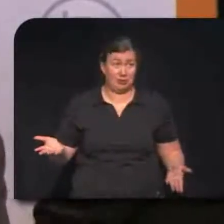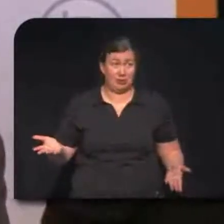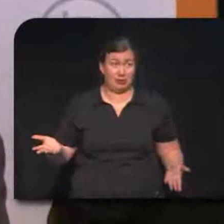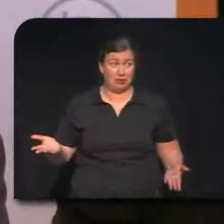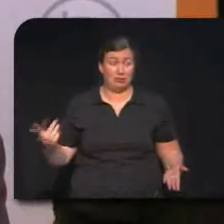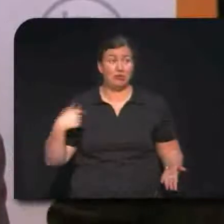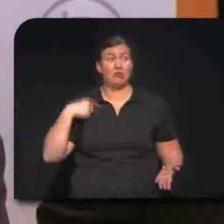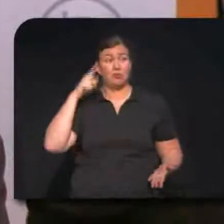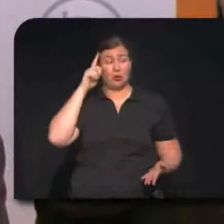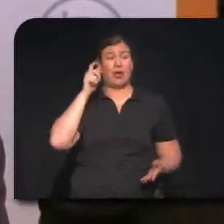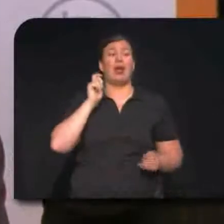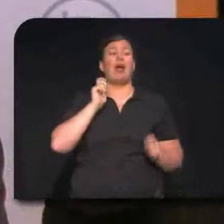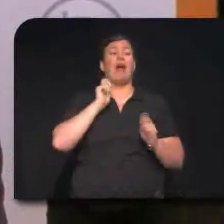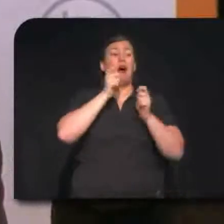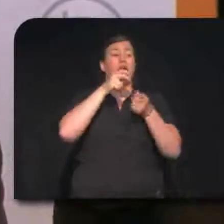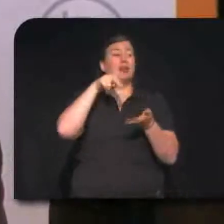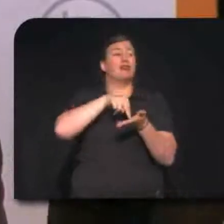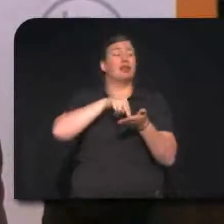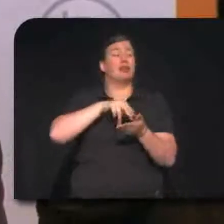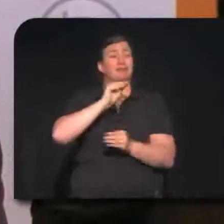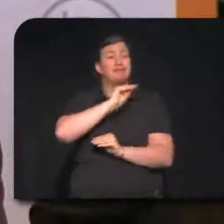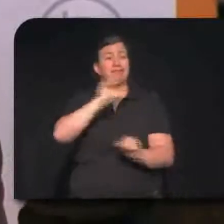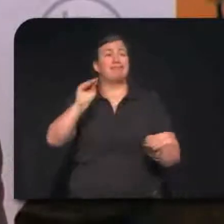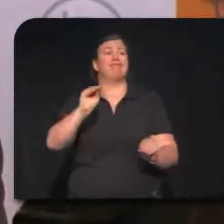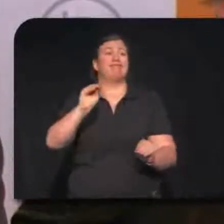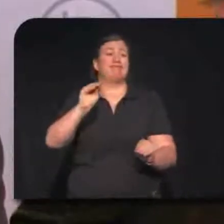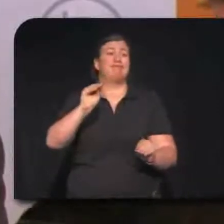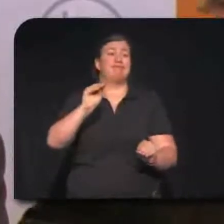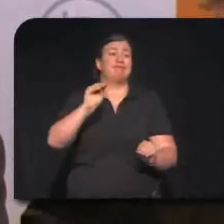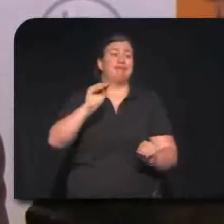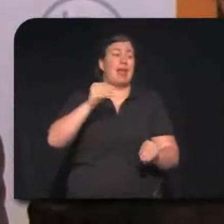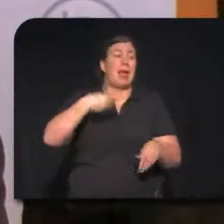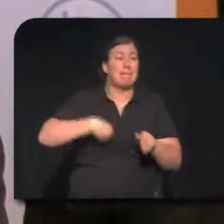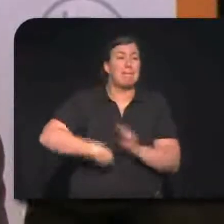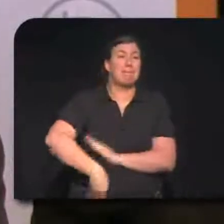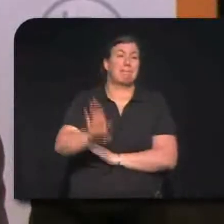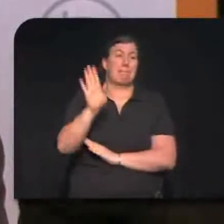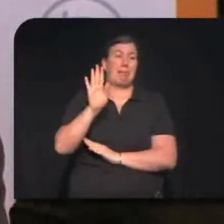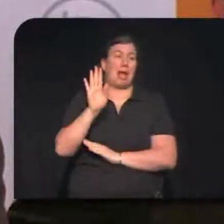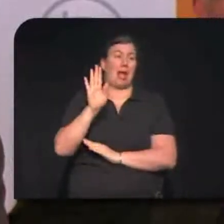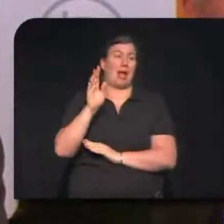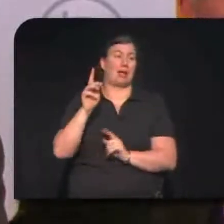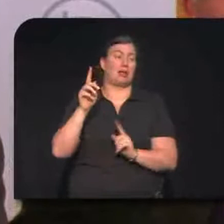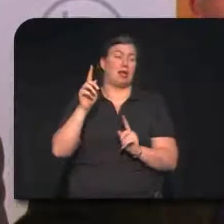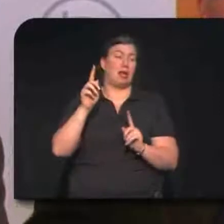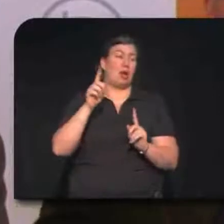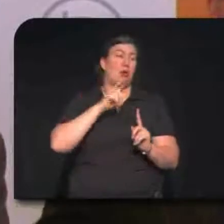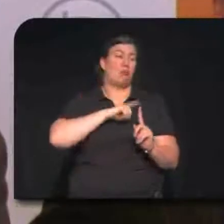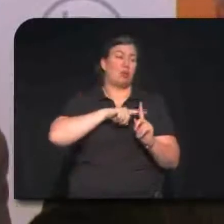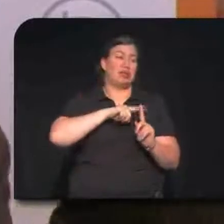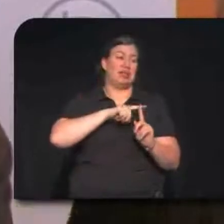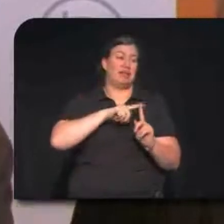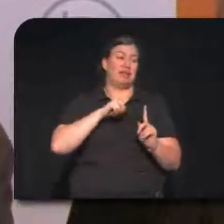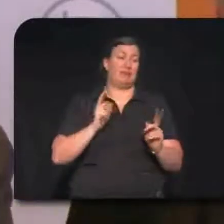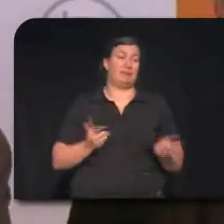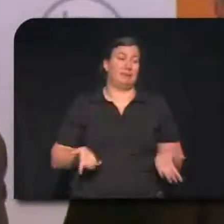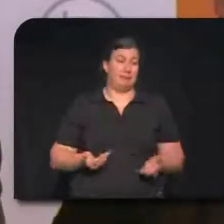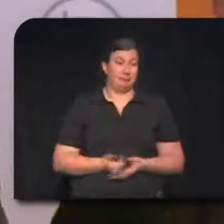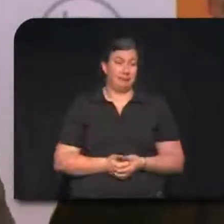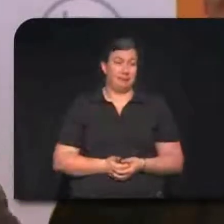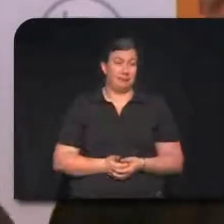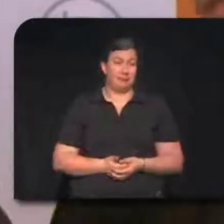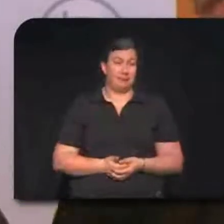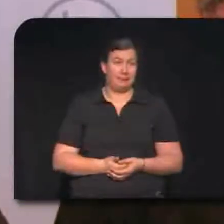ich teile dem Antragsteller mit das Meinungsbild geht stark positiv aus